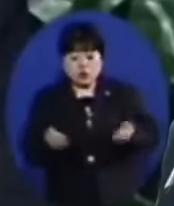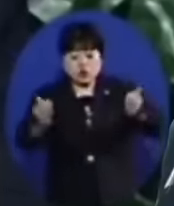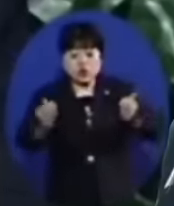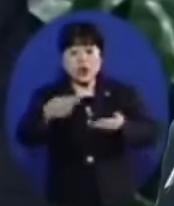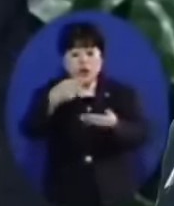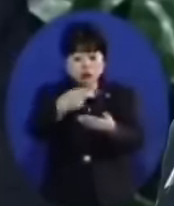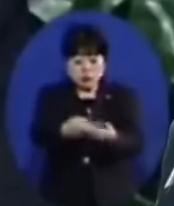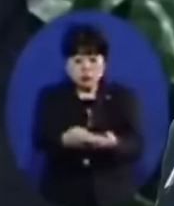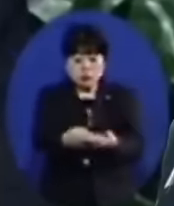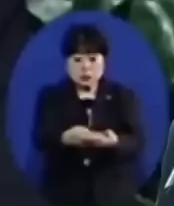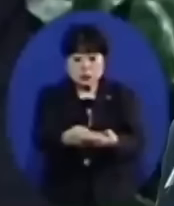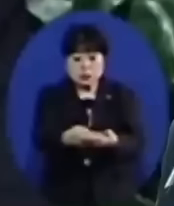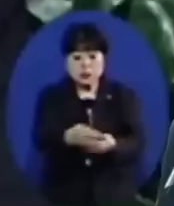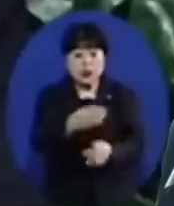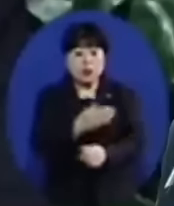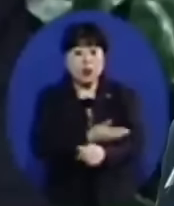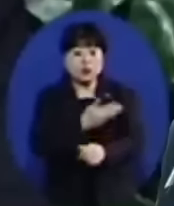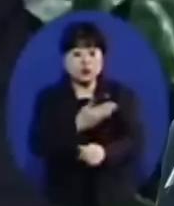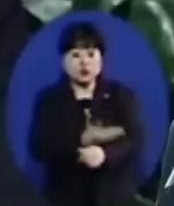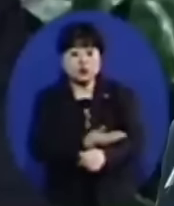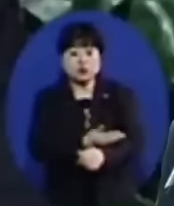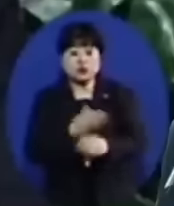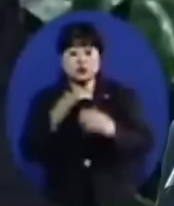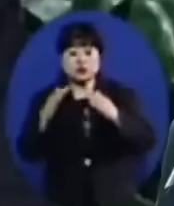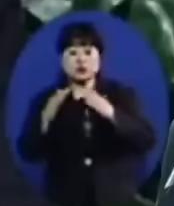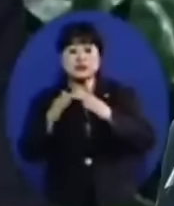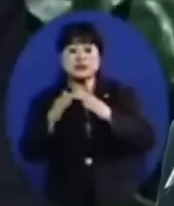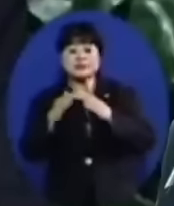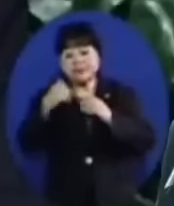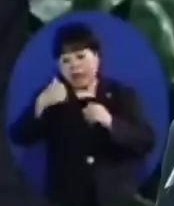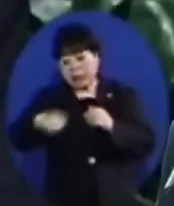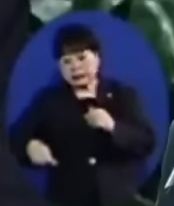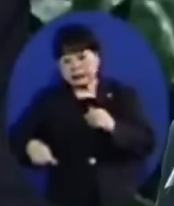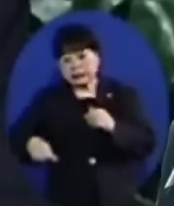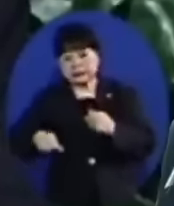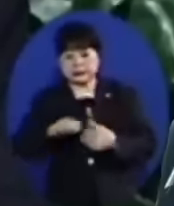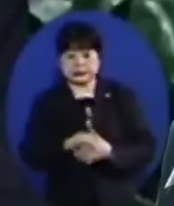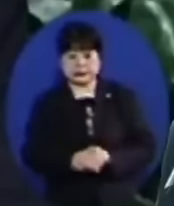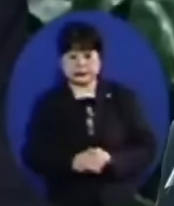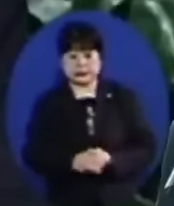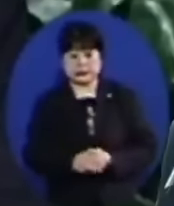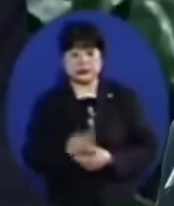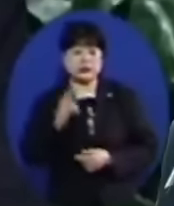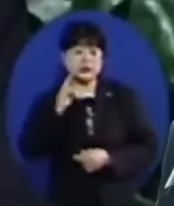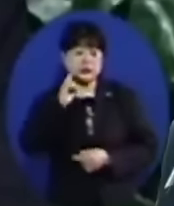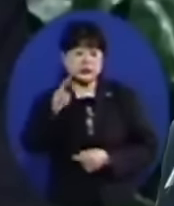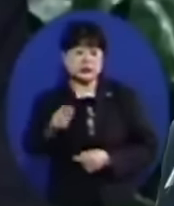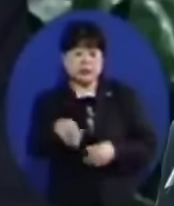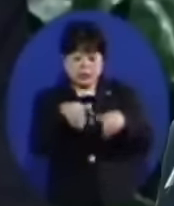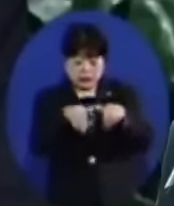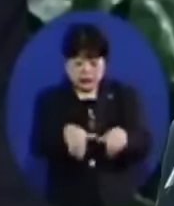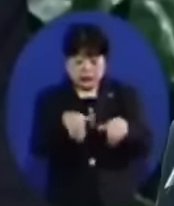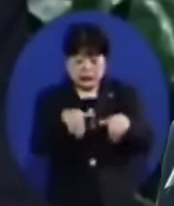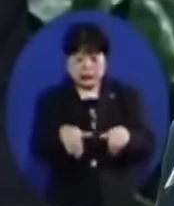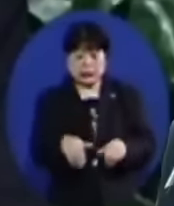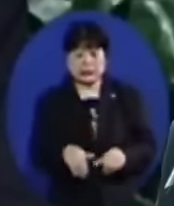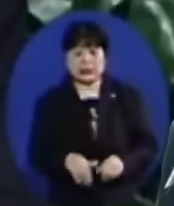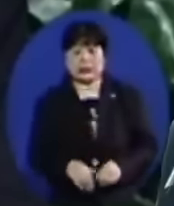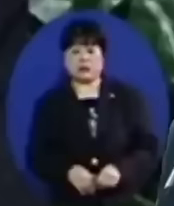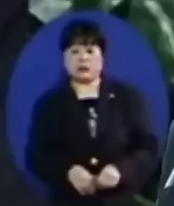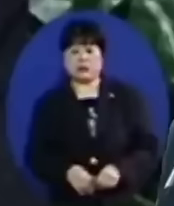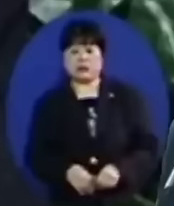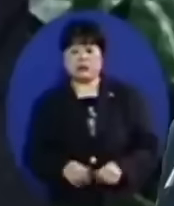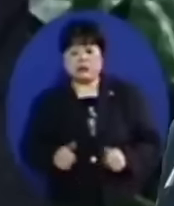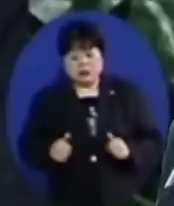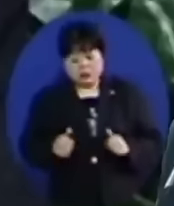목수의 집 아들이라는 이름으로 심한 중노동을 했고